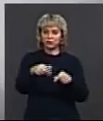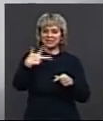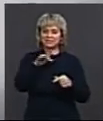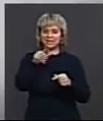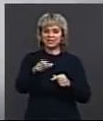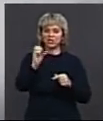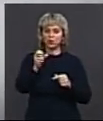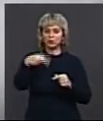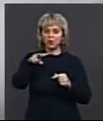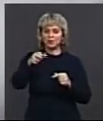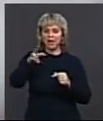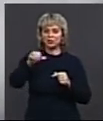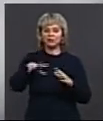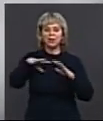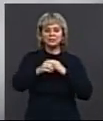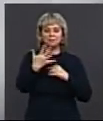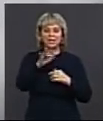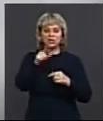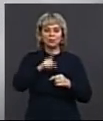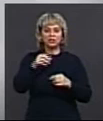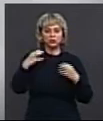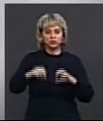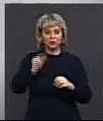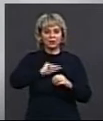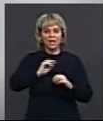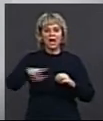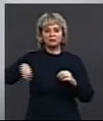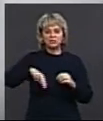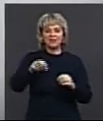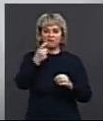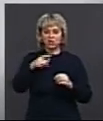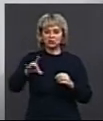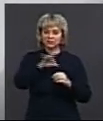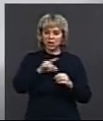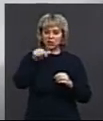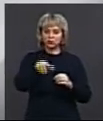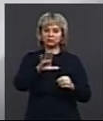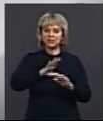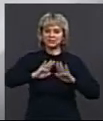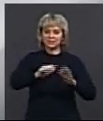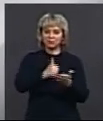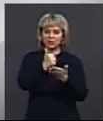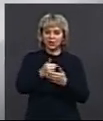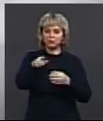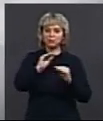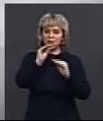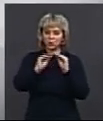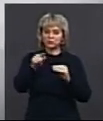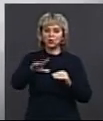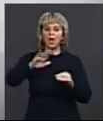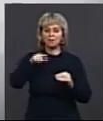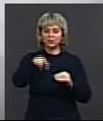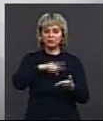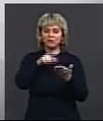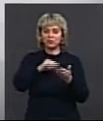30-летний Егор Долматов. Последние 5 лет молодой чиновник работал в администрации Ворошиловского района. Был замом главы по благоустройству, затем